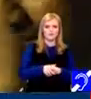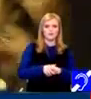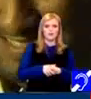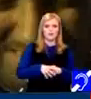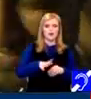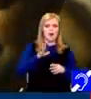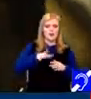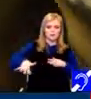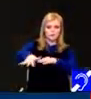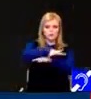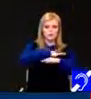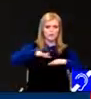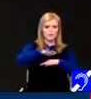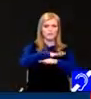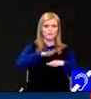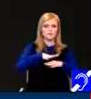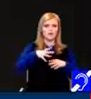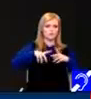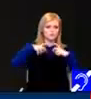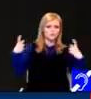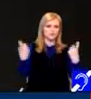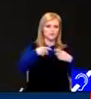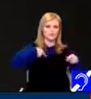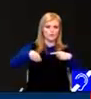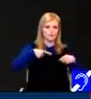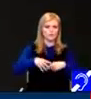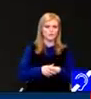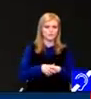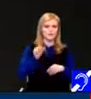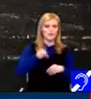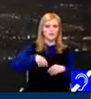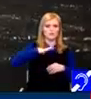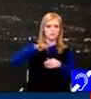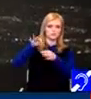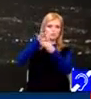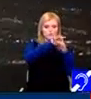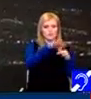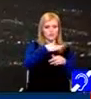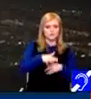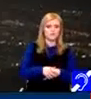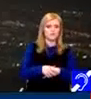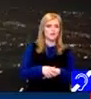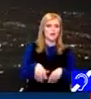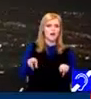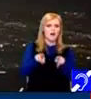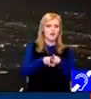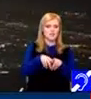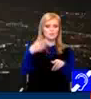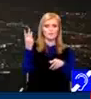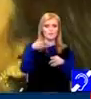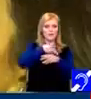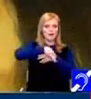Ben. Are o suprafață comparabilă cu un teren de fotbal american și este tractat de un elicopter. Un al doilea aparat proiectează